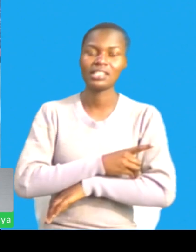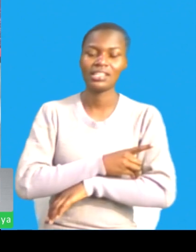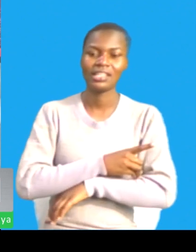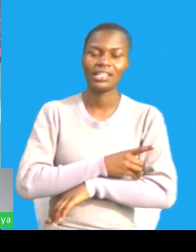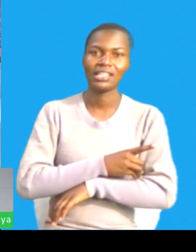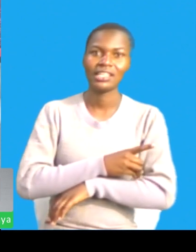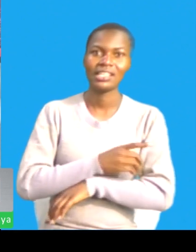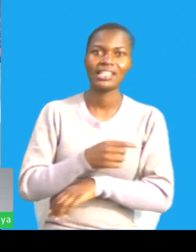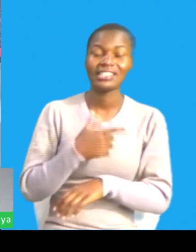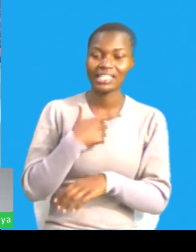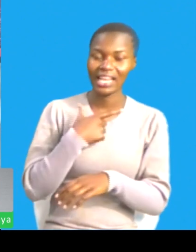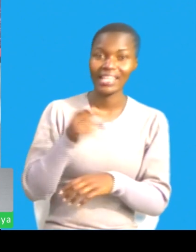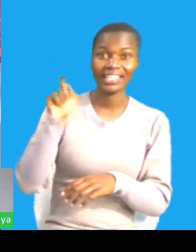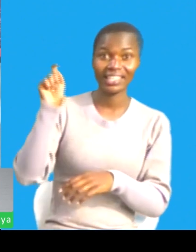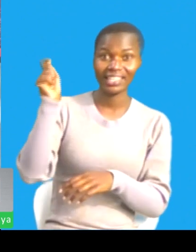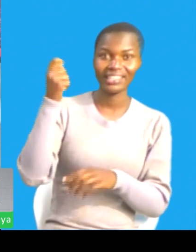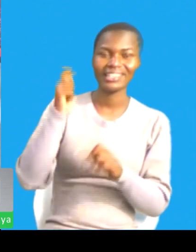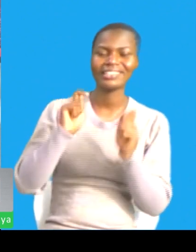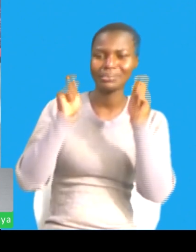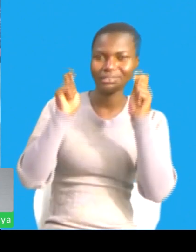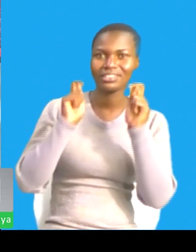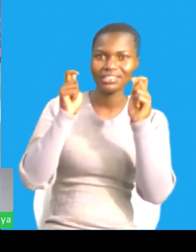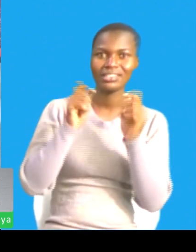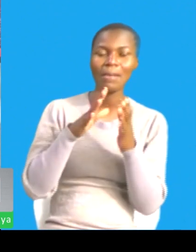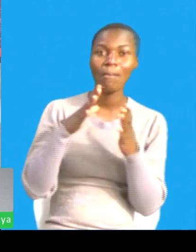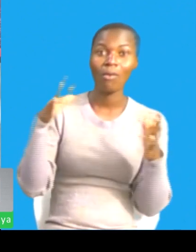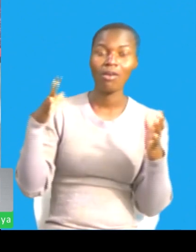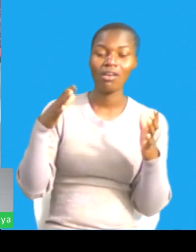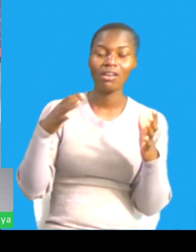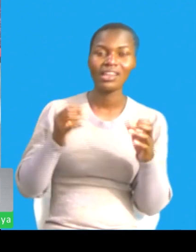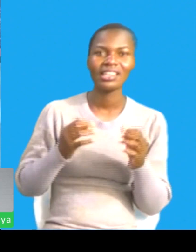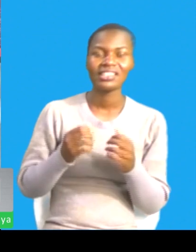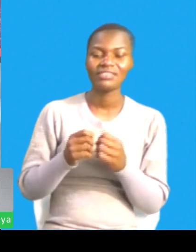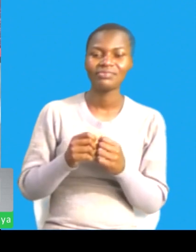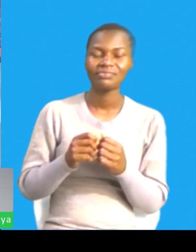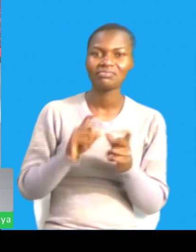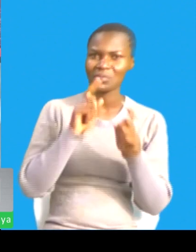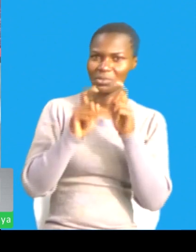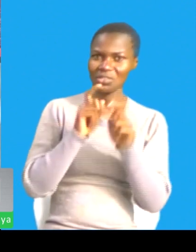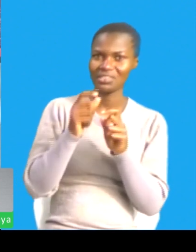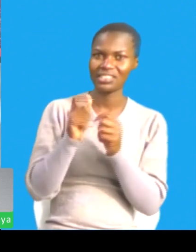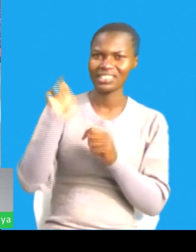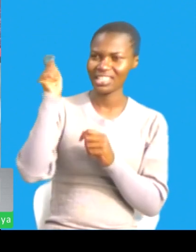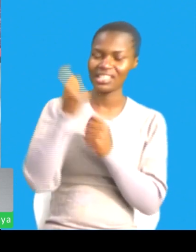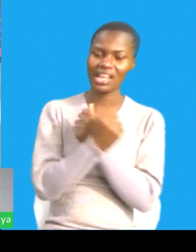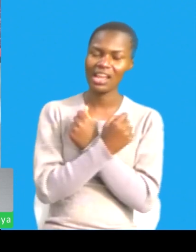Kenya ilionyeshwa sana. Is it that Kenya tunapendwa excess ama demonstrations zetu zilikuwa